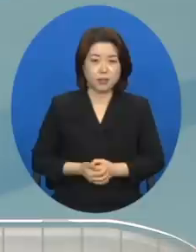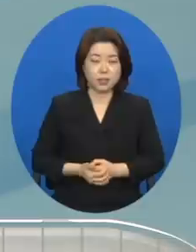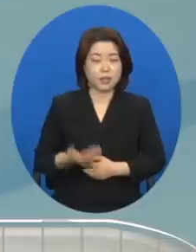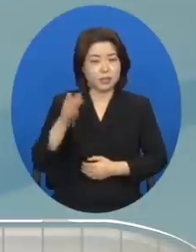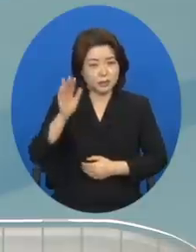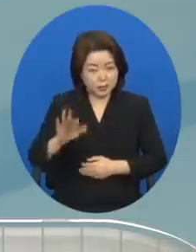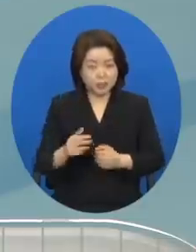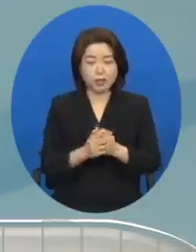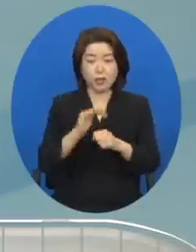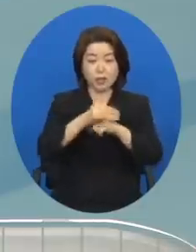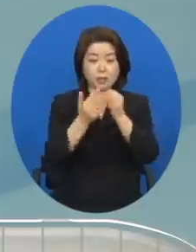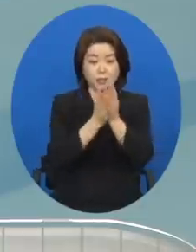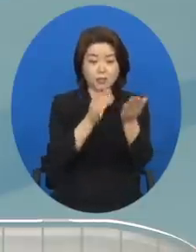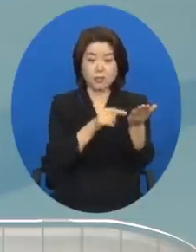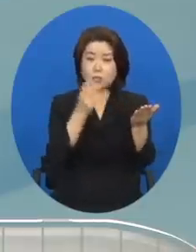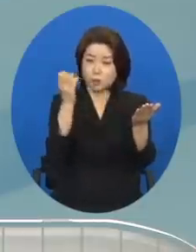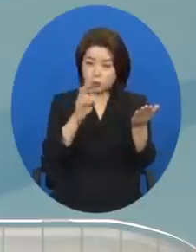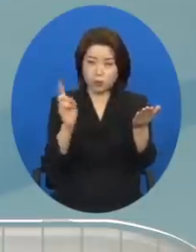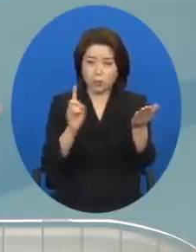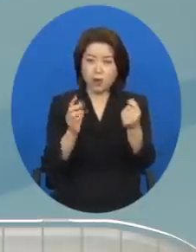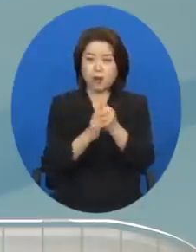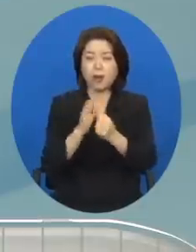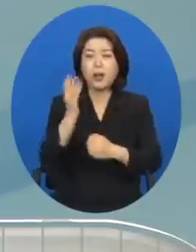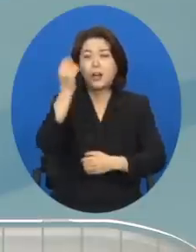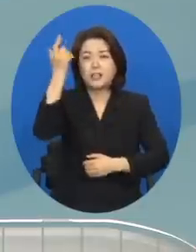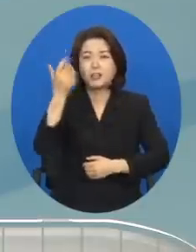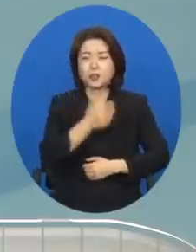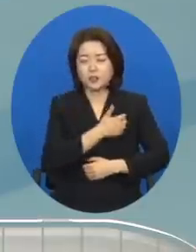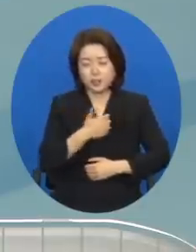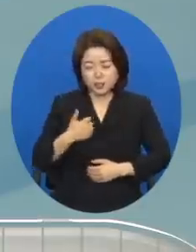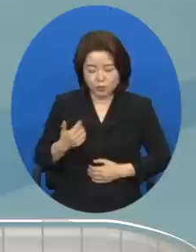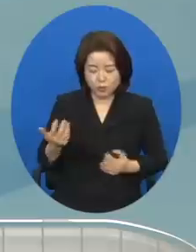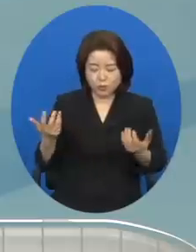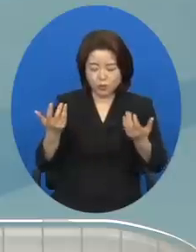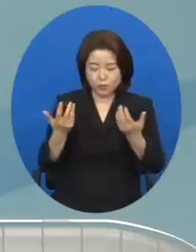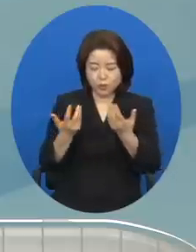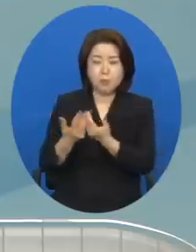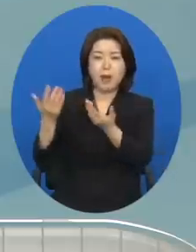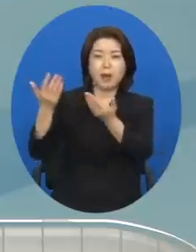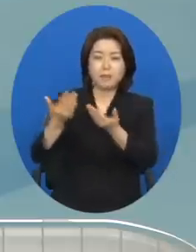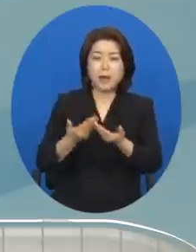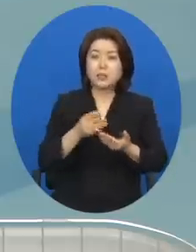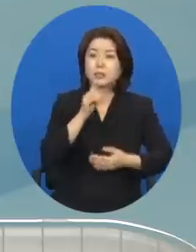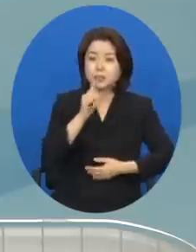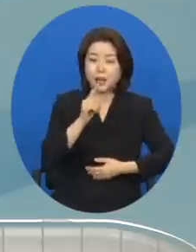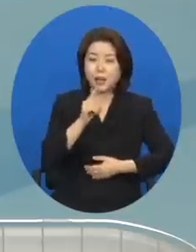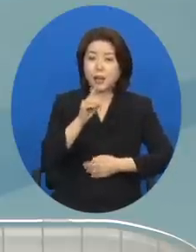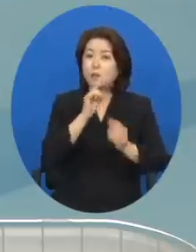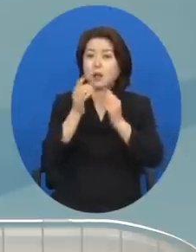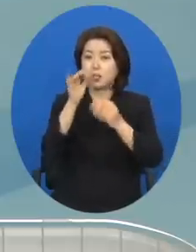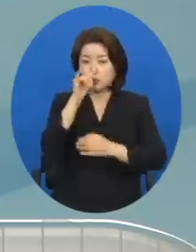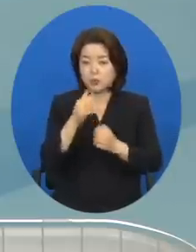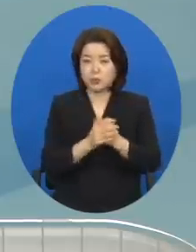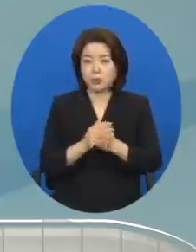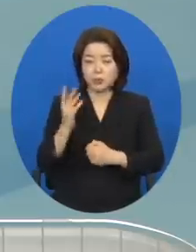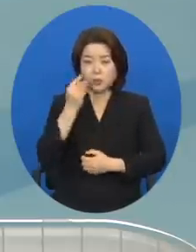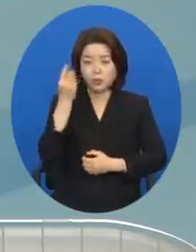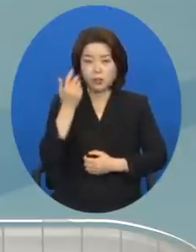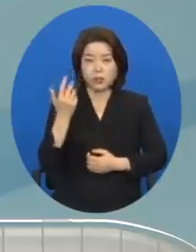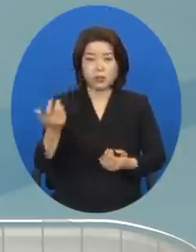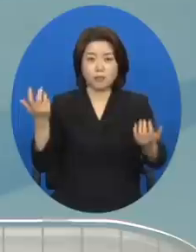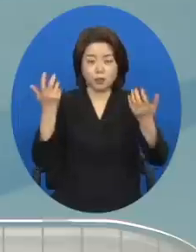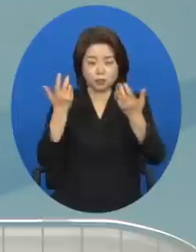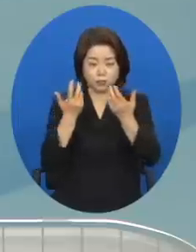그러나 성경에 보면 성령의 충만함을 받으라는 말씀도 있습니다. 그러니 성령 충만함 받지